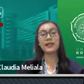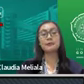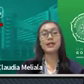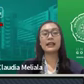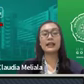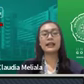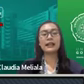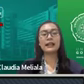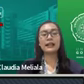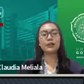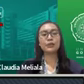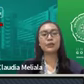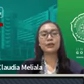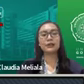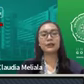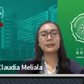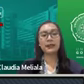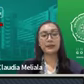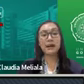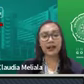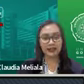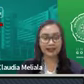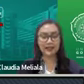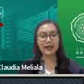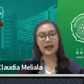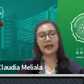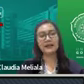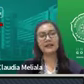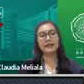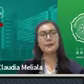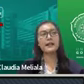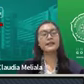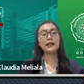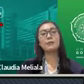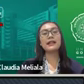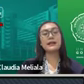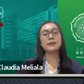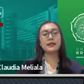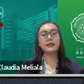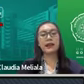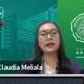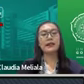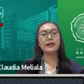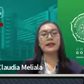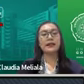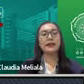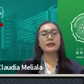sistem peradilan pidana itu dipertimbangkan secara memadai begitu